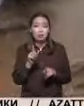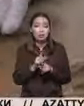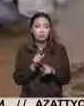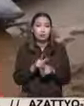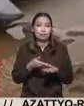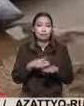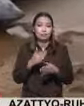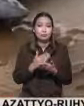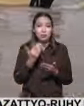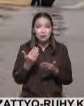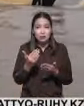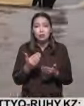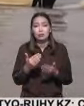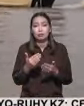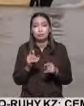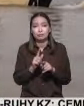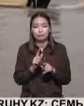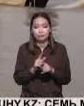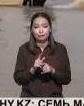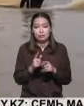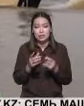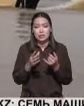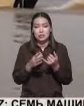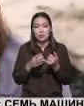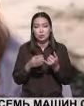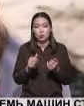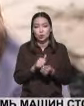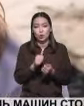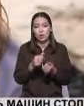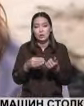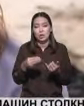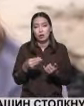Их плавучие дома теперь стоят на твердой земле.